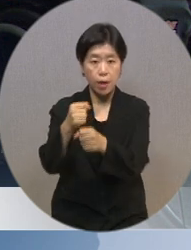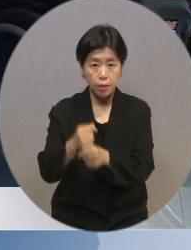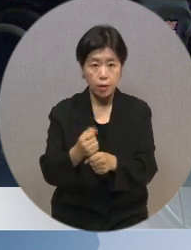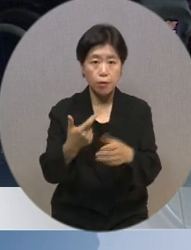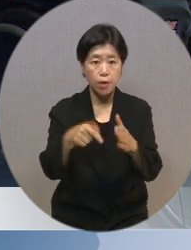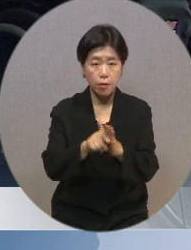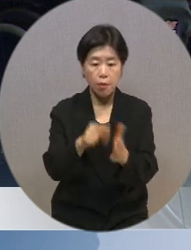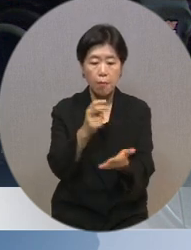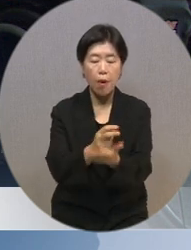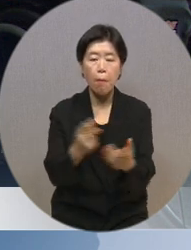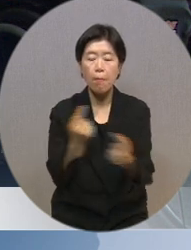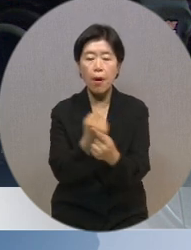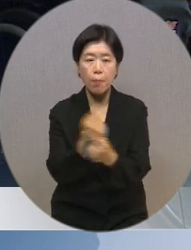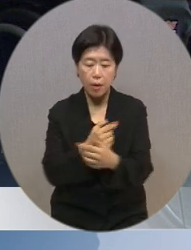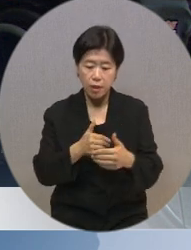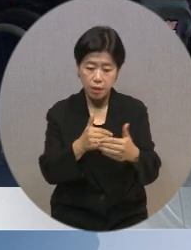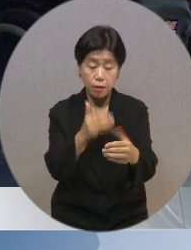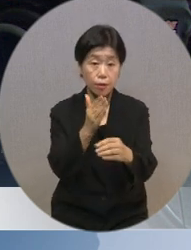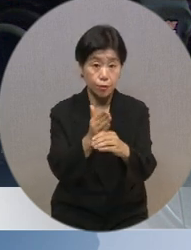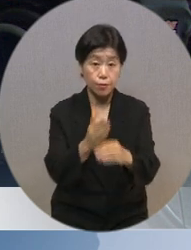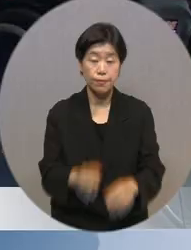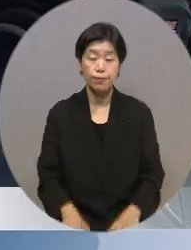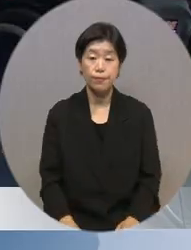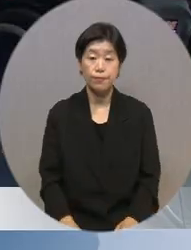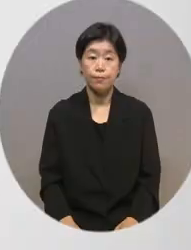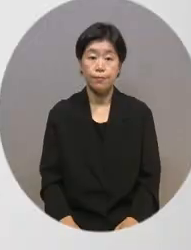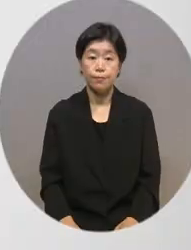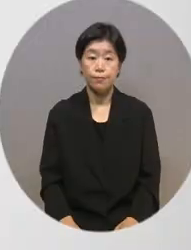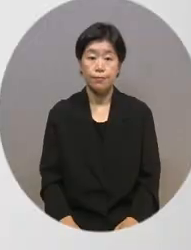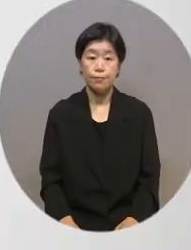진행 중입니다. 자세한 내용 함께 보시죠.